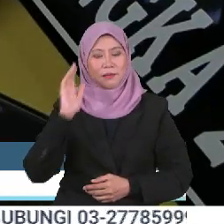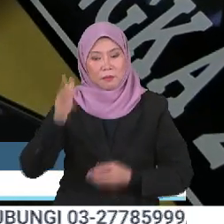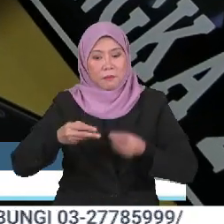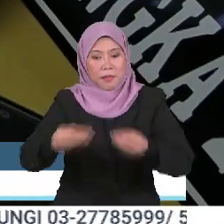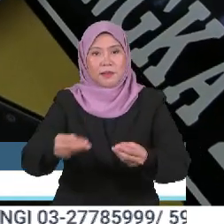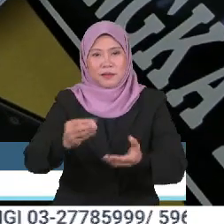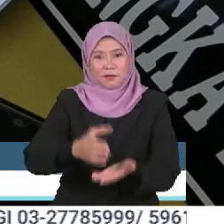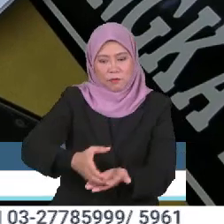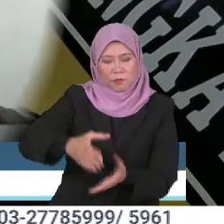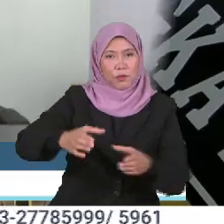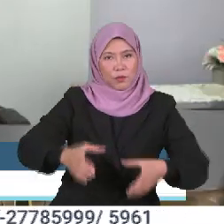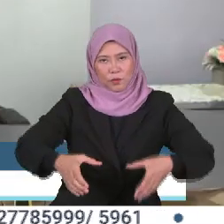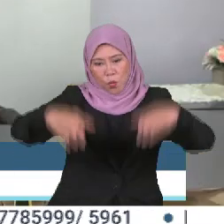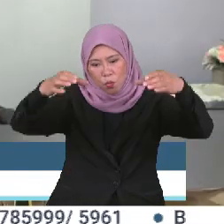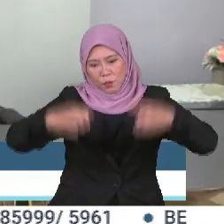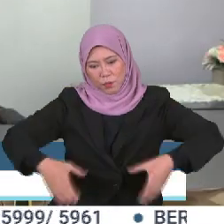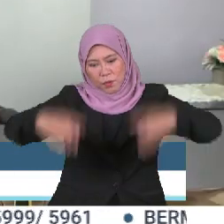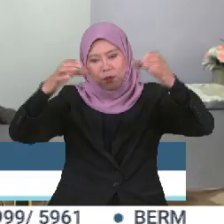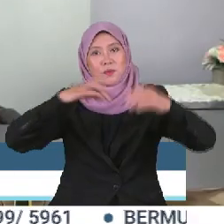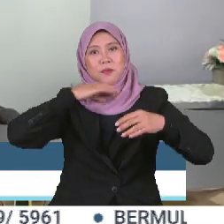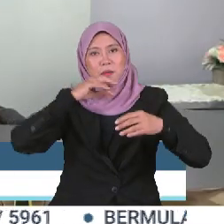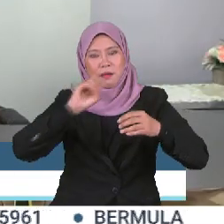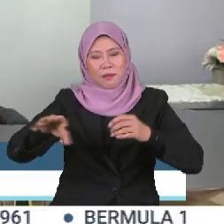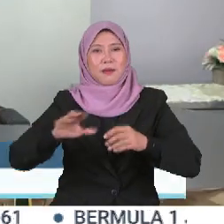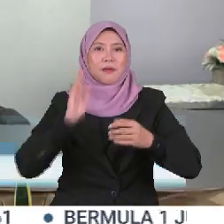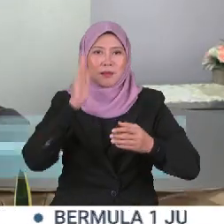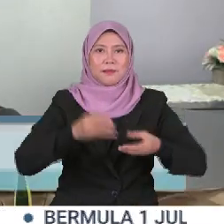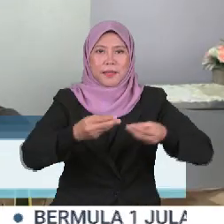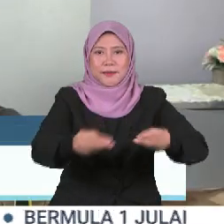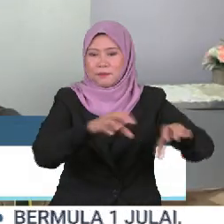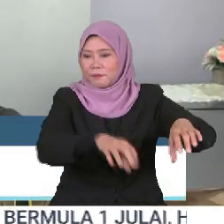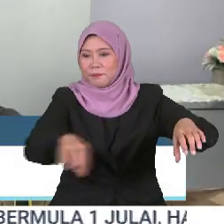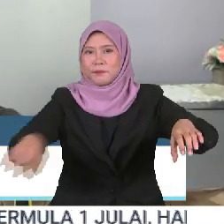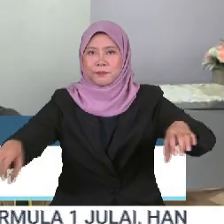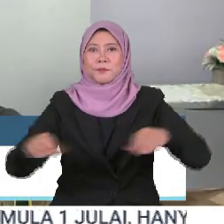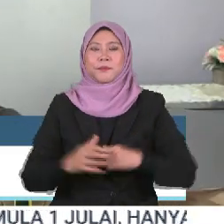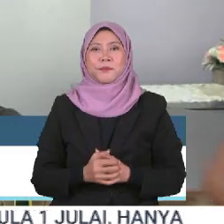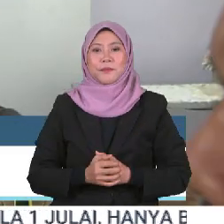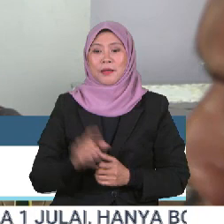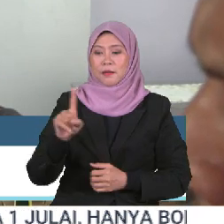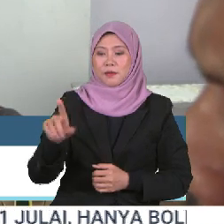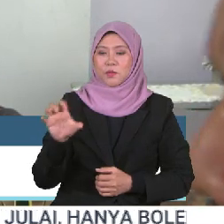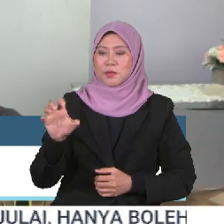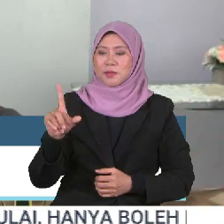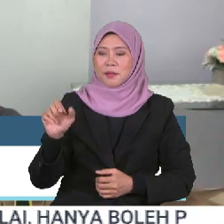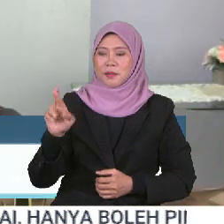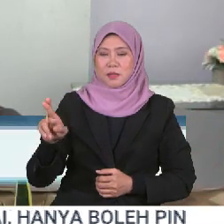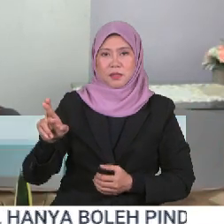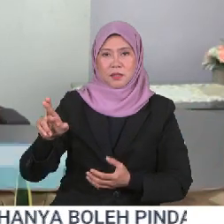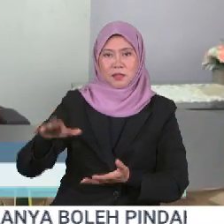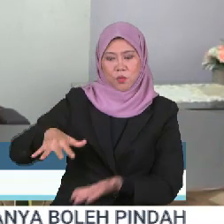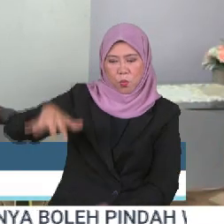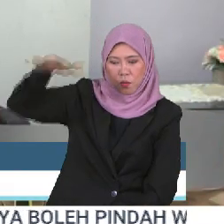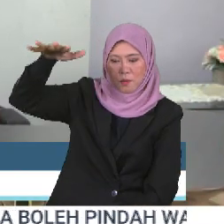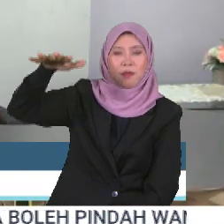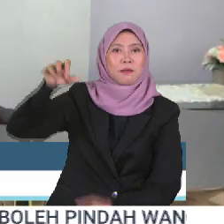120 liter secara percuma. Tong yang kita beri ini dia lebih 120 liter tong. Dia boleh tahan